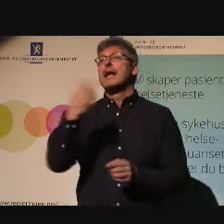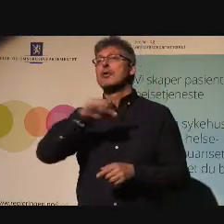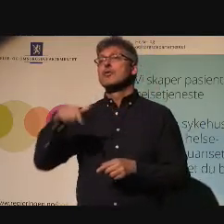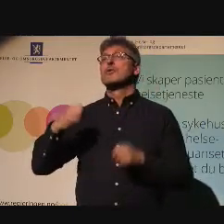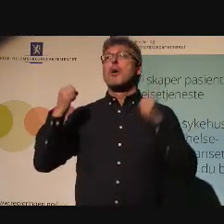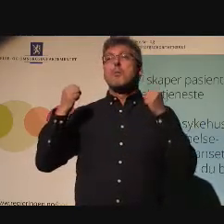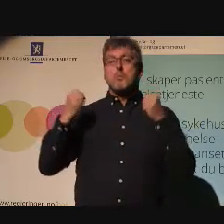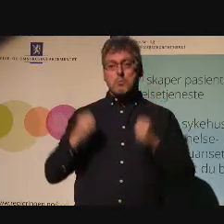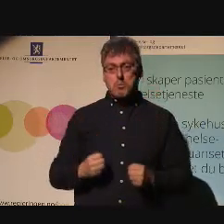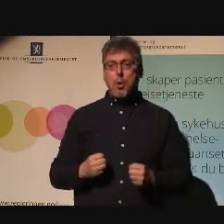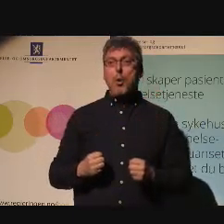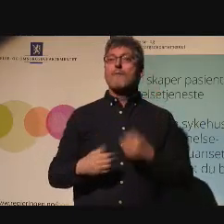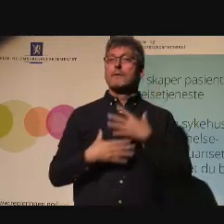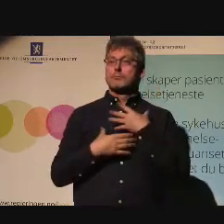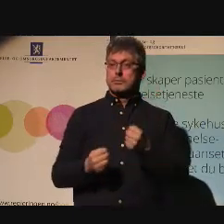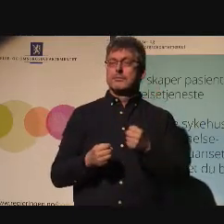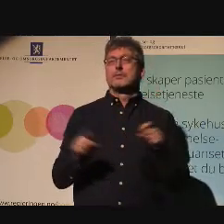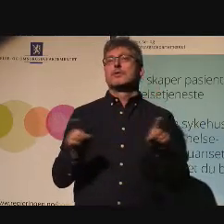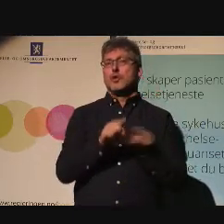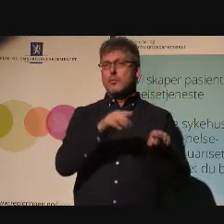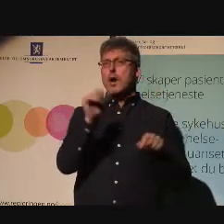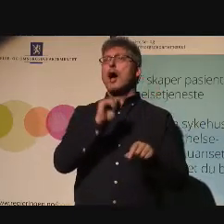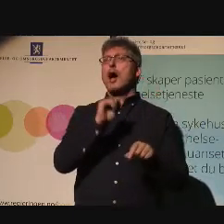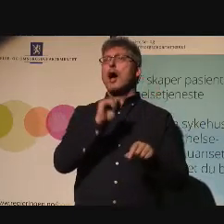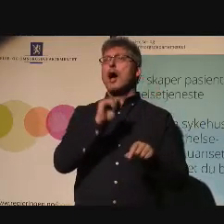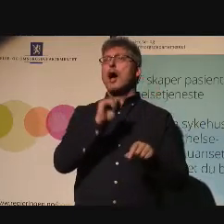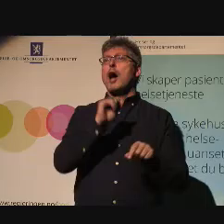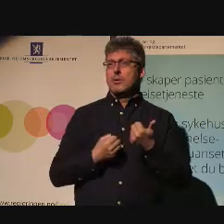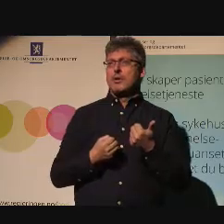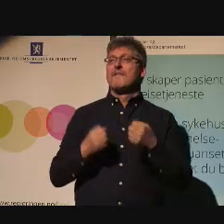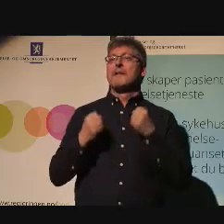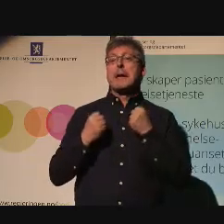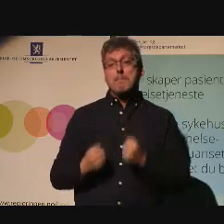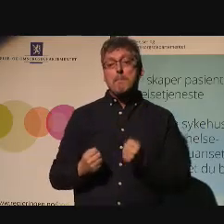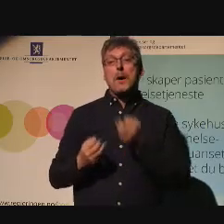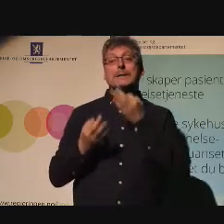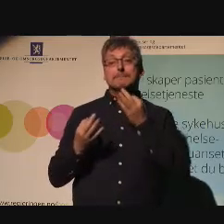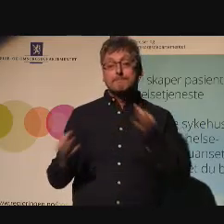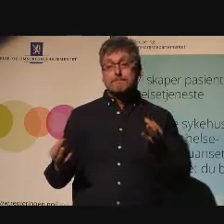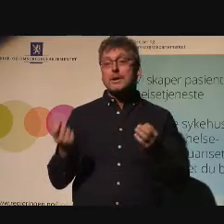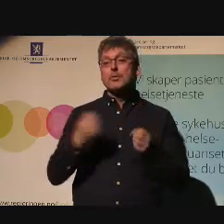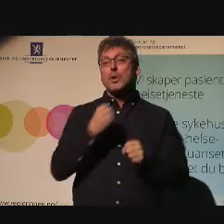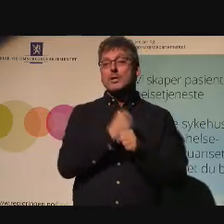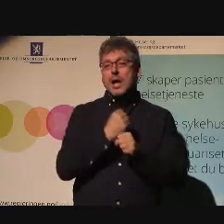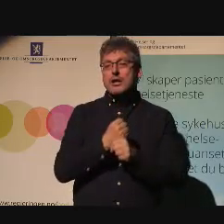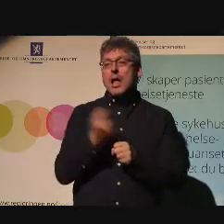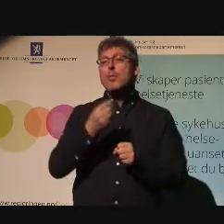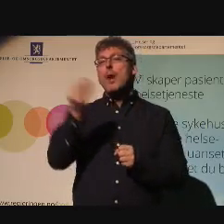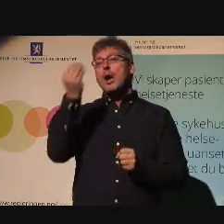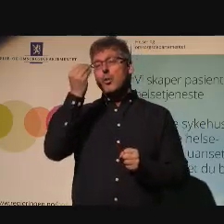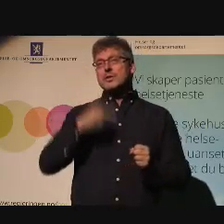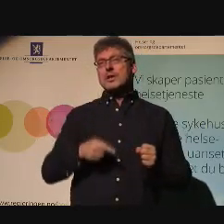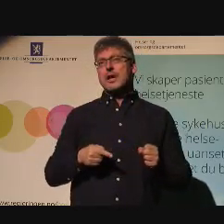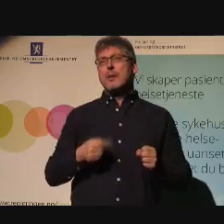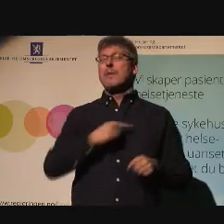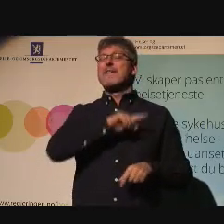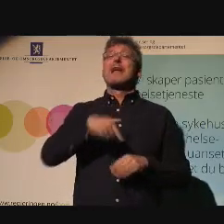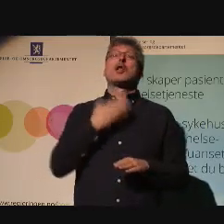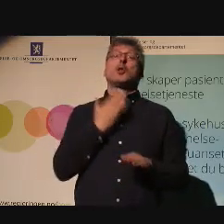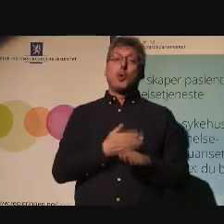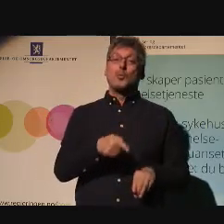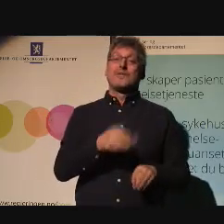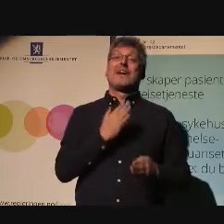gjøre det som Arjonsson har gjort, og erkjenne at det kanskje noen sannheter og noe kunnskap som vi har trodd på over lang